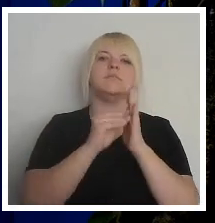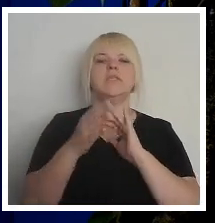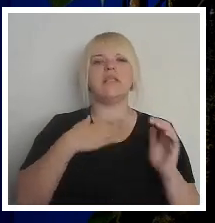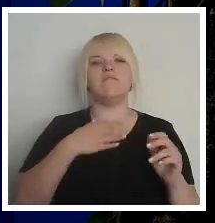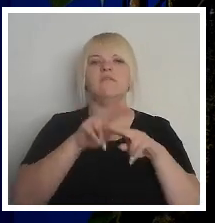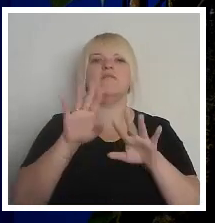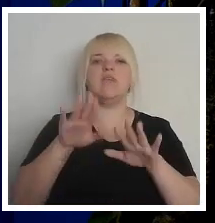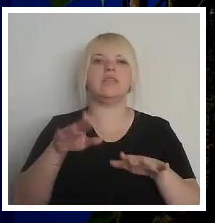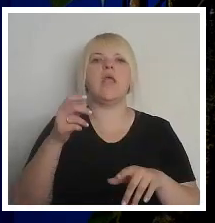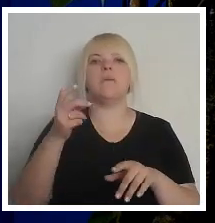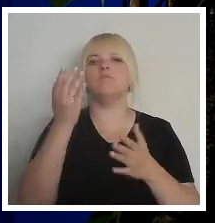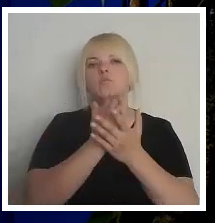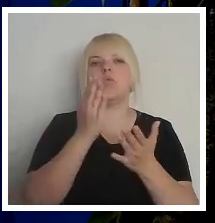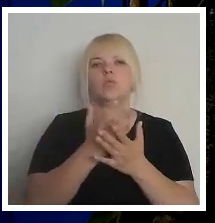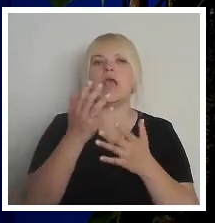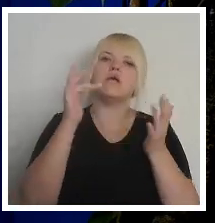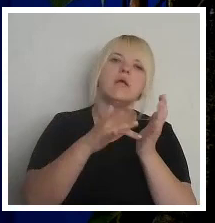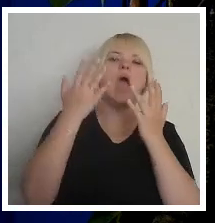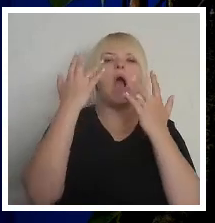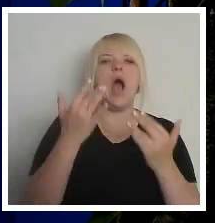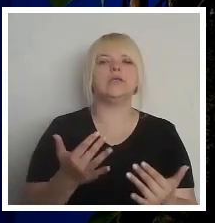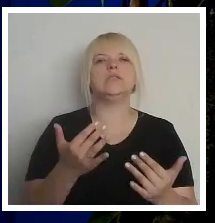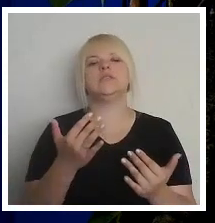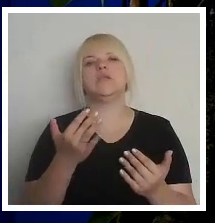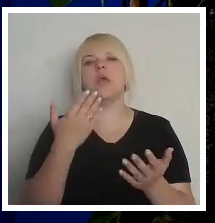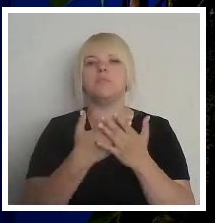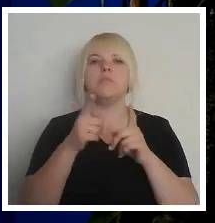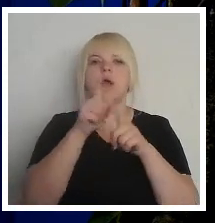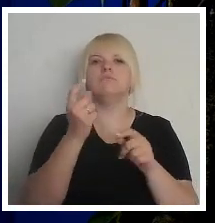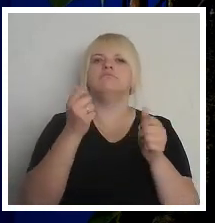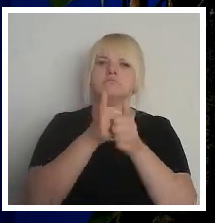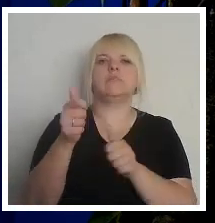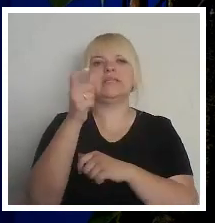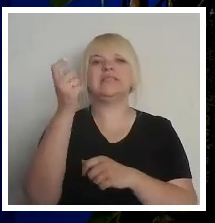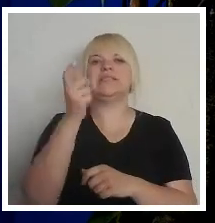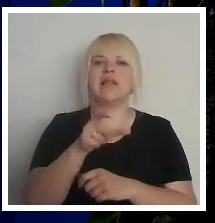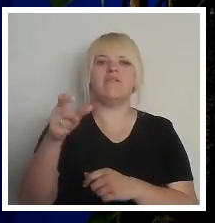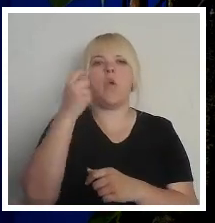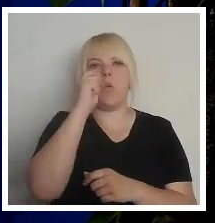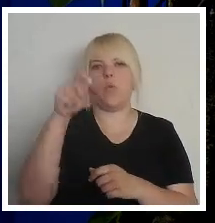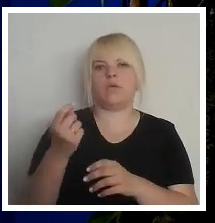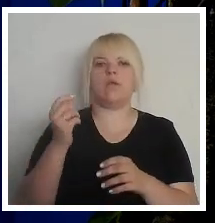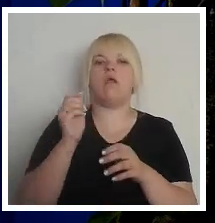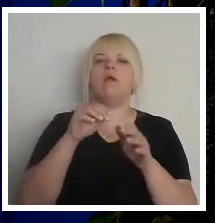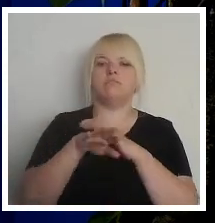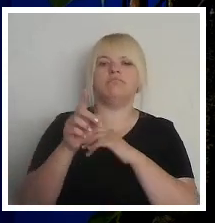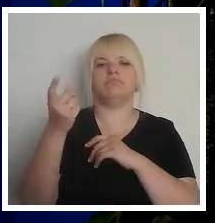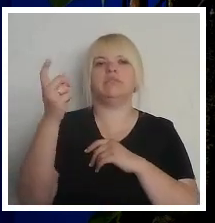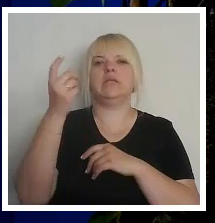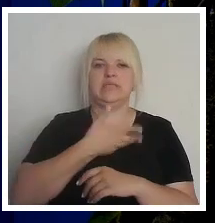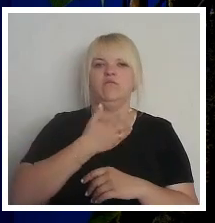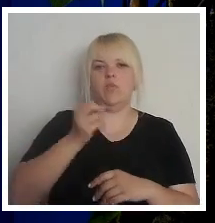vietējiem notikumiem, kādām akcijām un sekojam līdz tiem cilvēkiem, kas dzīvo pie mums, kā viņiem sokas